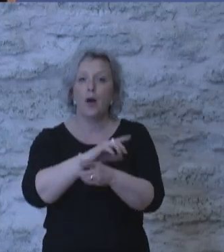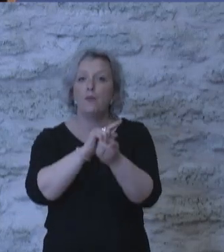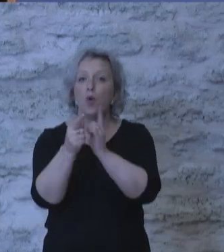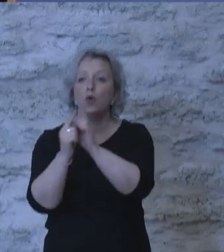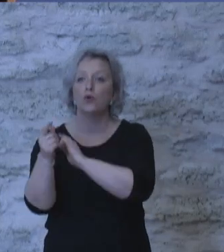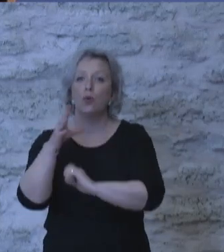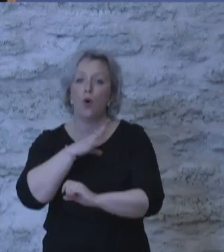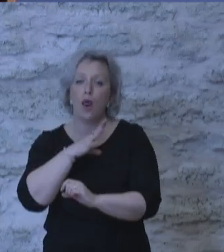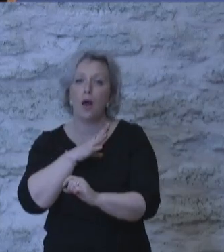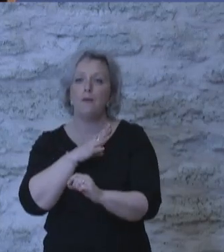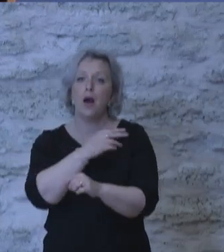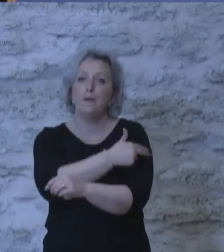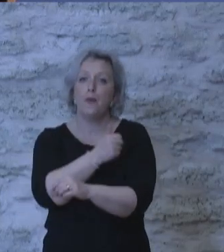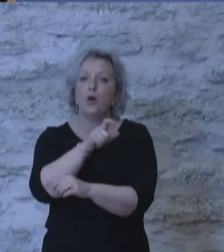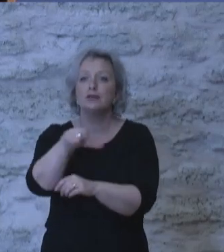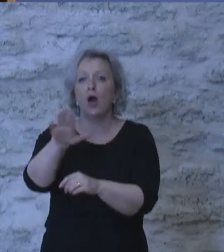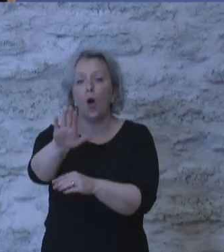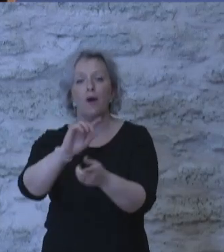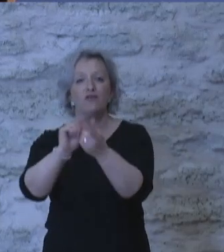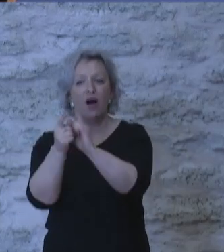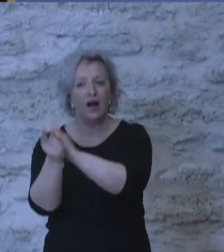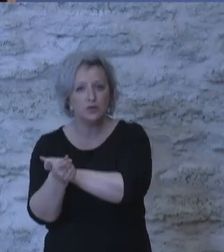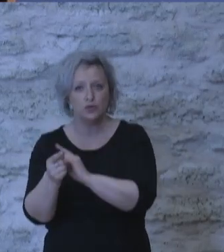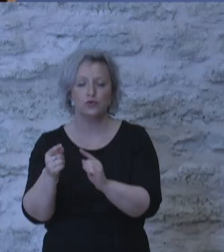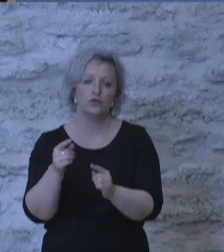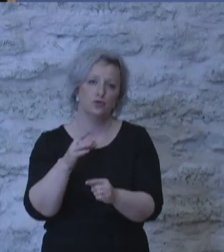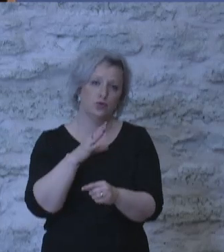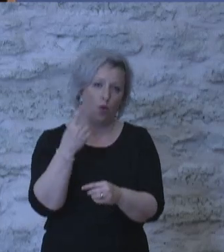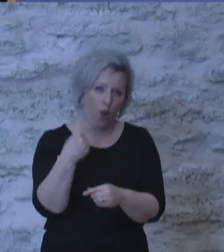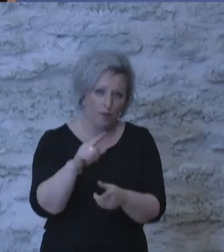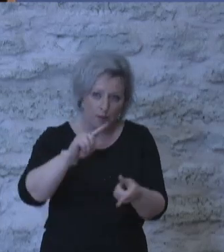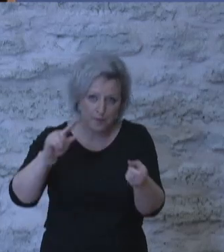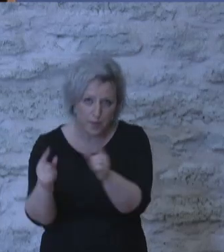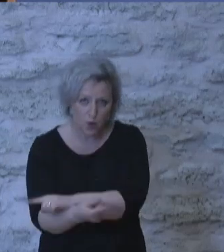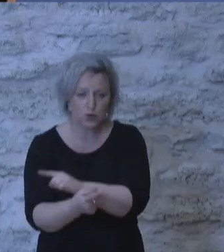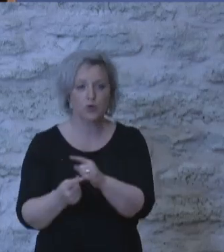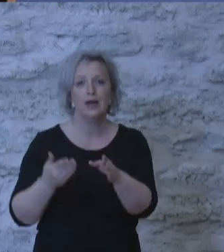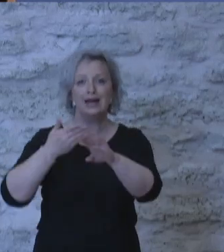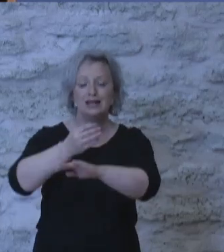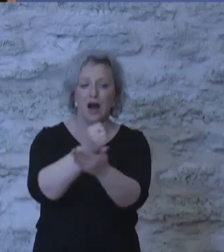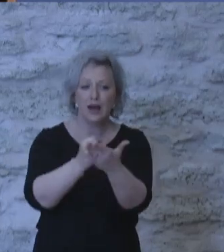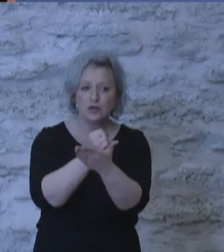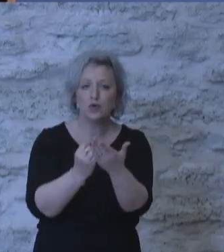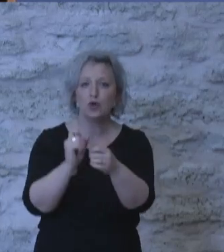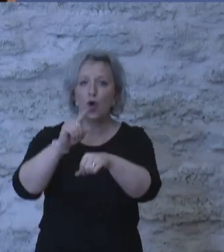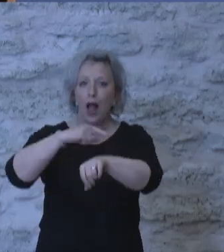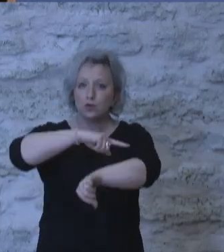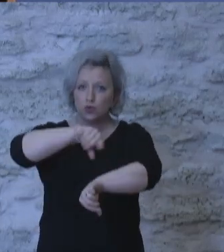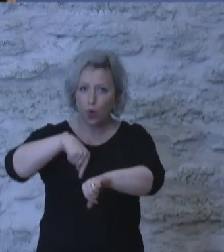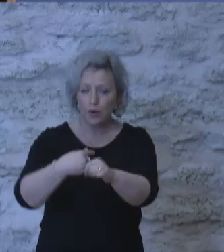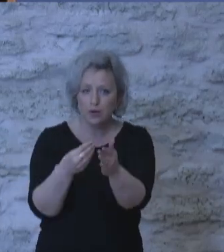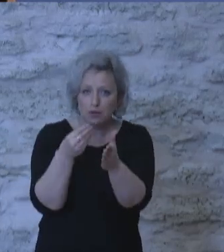politseinike vahetuste osas, oleme ka leidnud lisaressurssi ületundide ja topelt